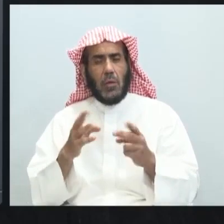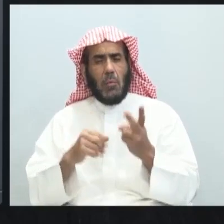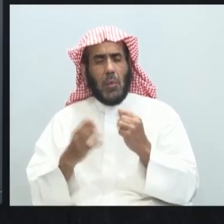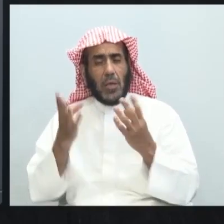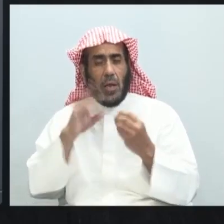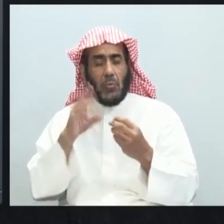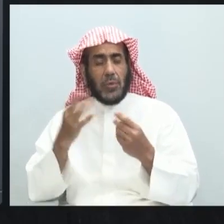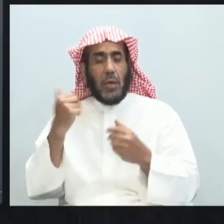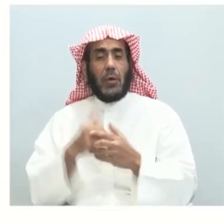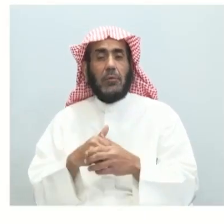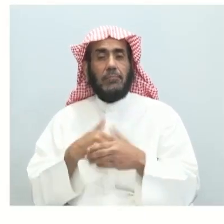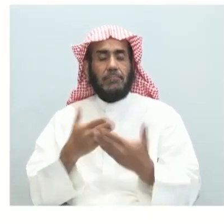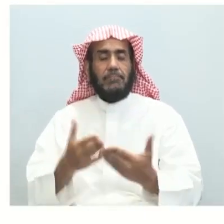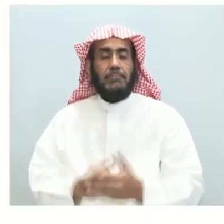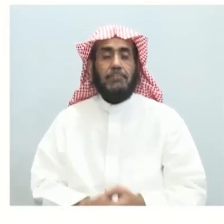تعلمته سابقا